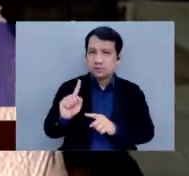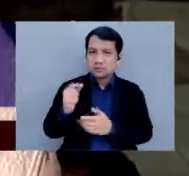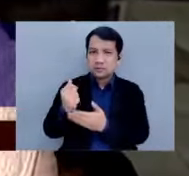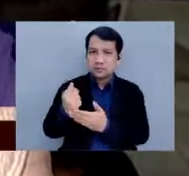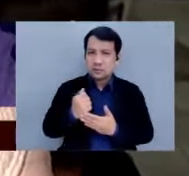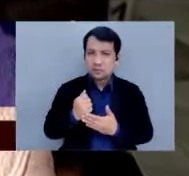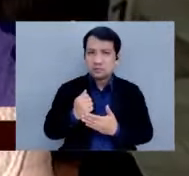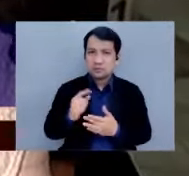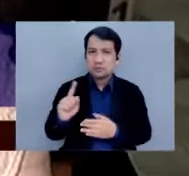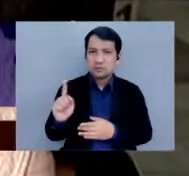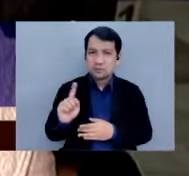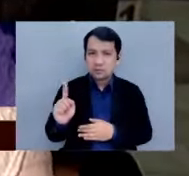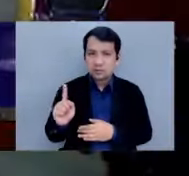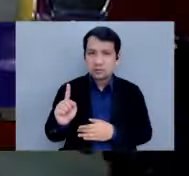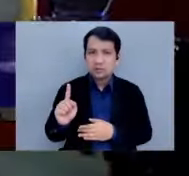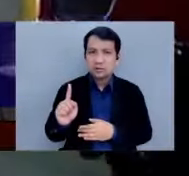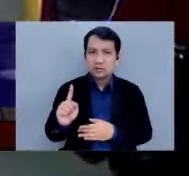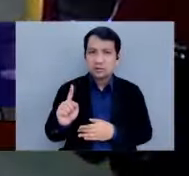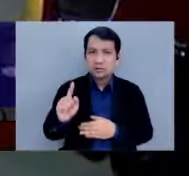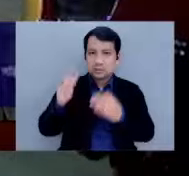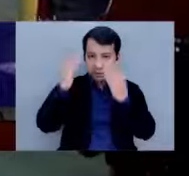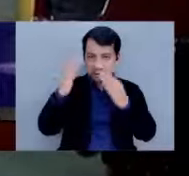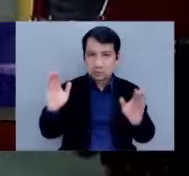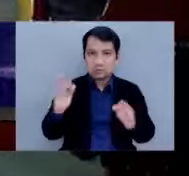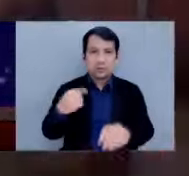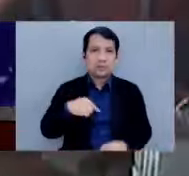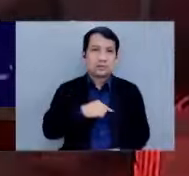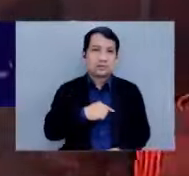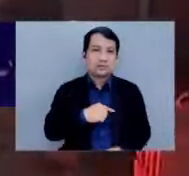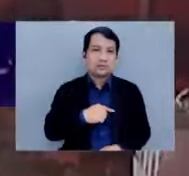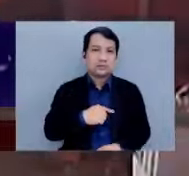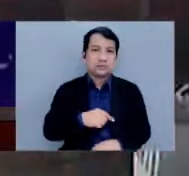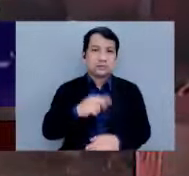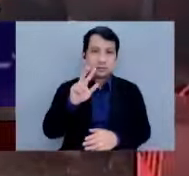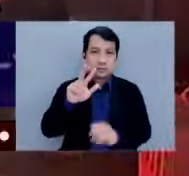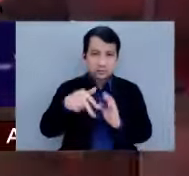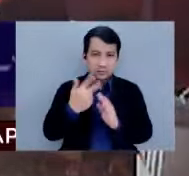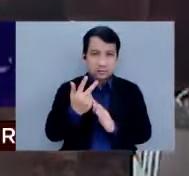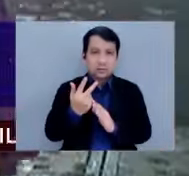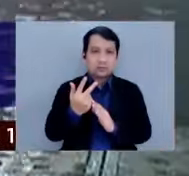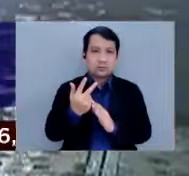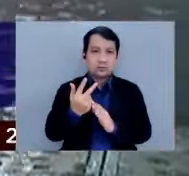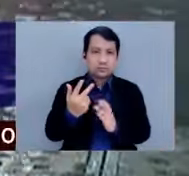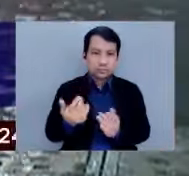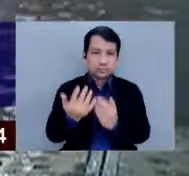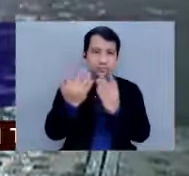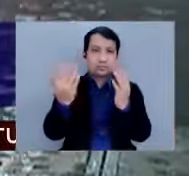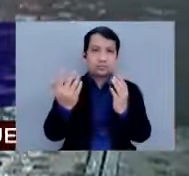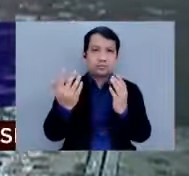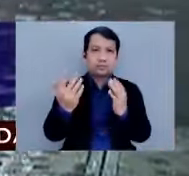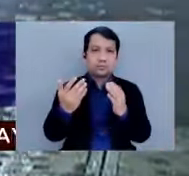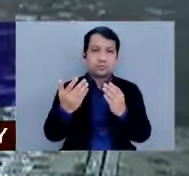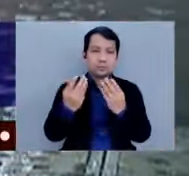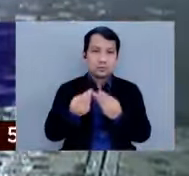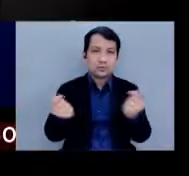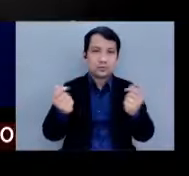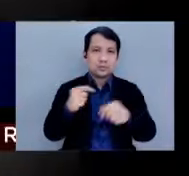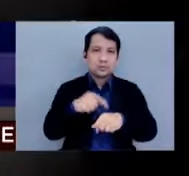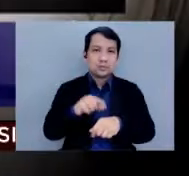anong, hindi ko alam eh. Halos 3 oras tumagal ang sunog bago naapula mag-aalas 8 ng